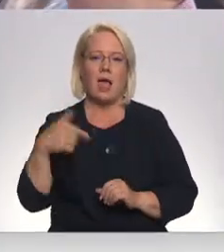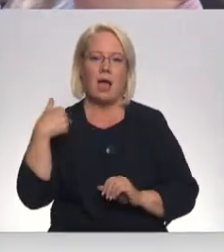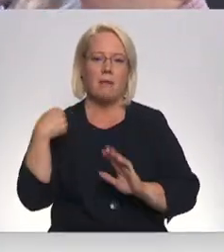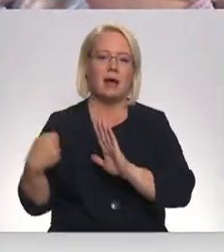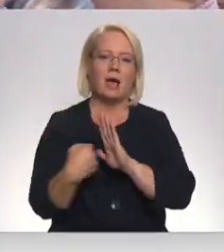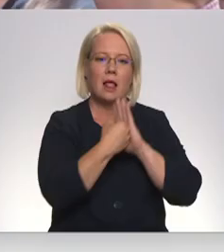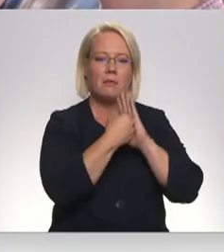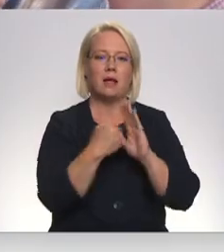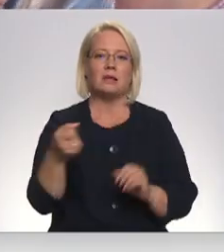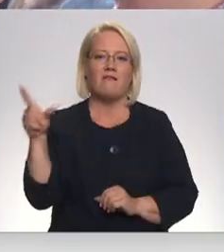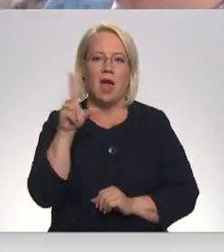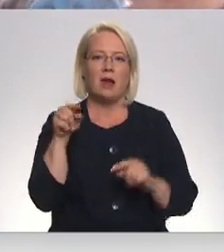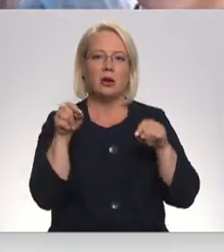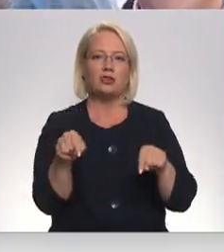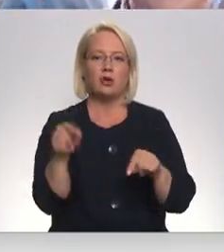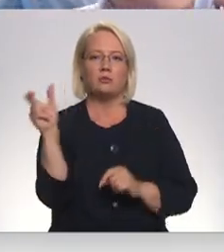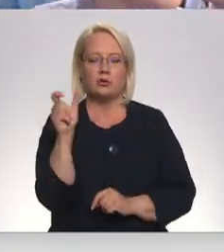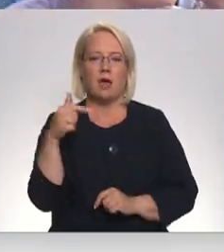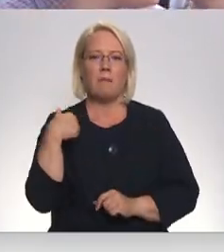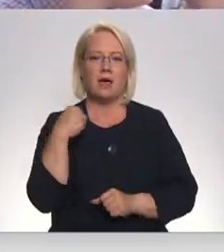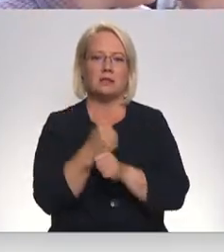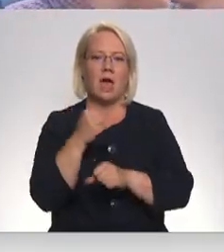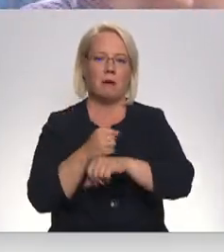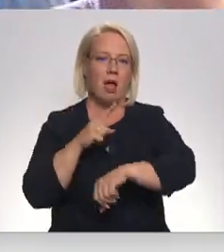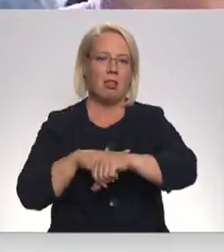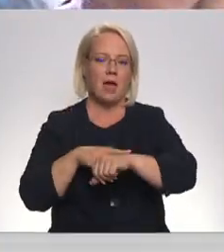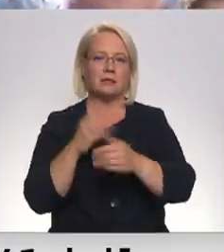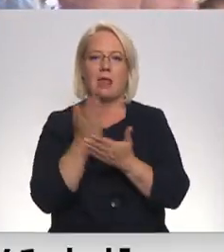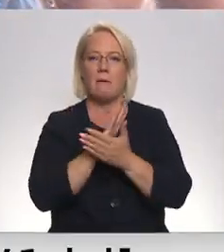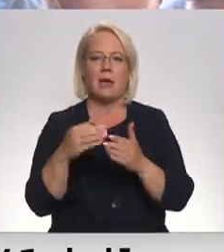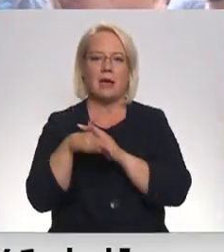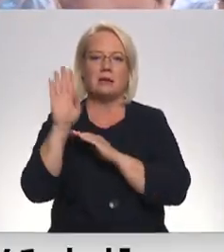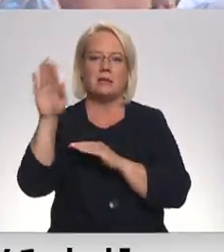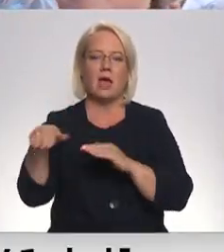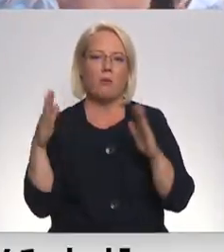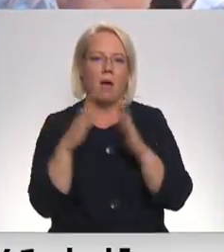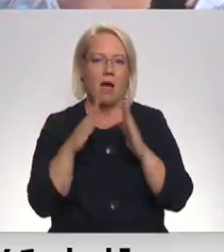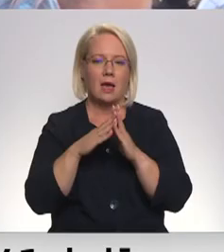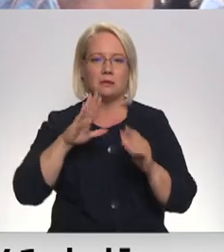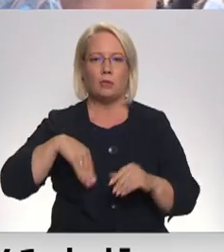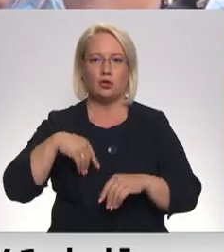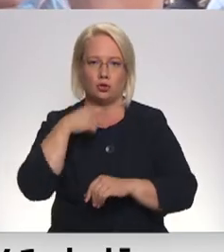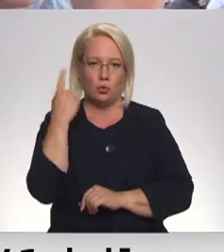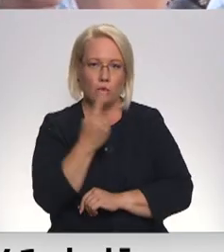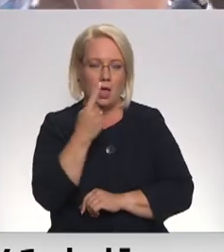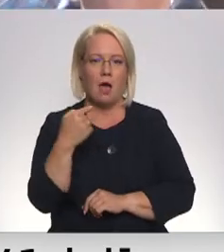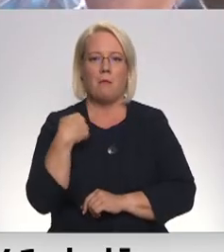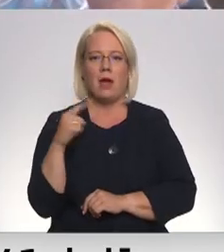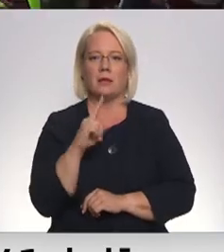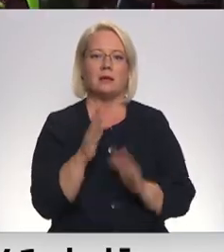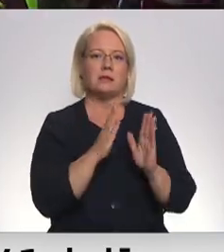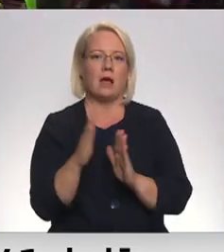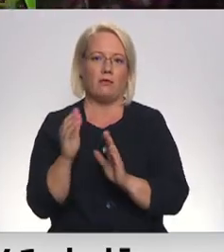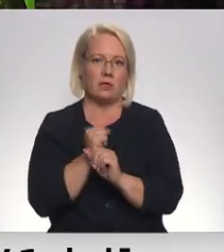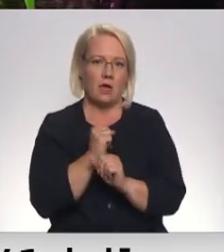šajos brīžos un atceras, ka mans darblaiks nebeidzas tad, kad es eju mājās pēc stundām. Man ir sagatavošanās